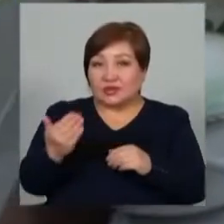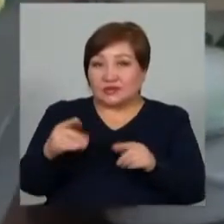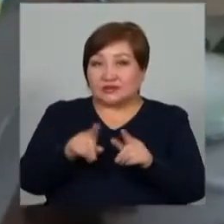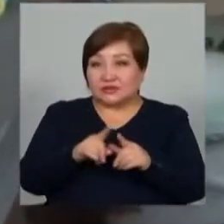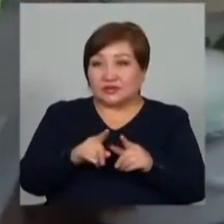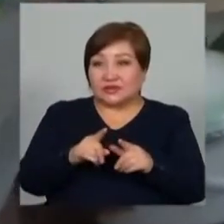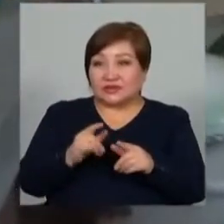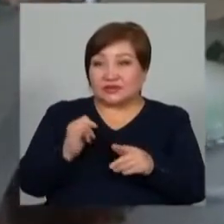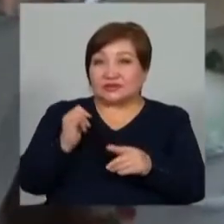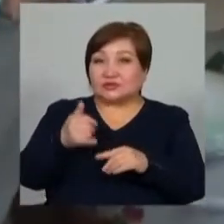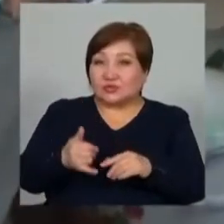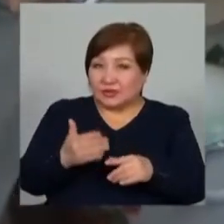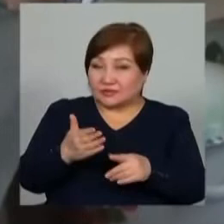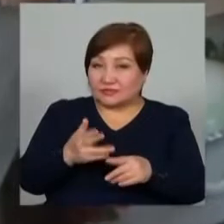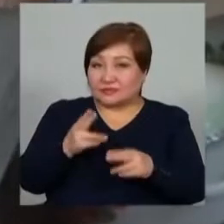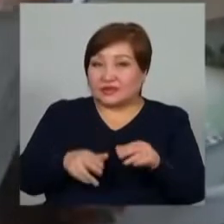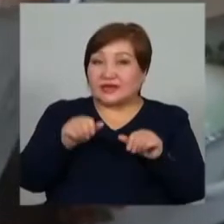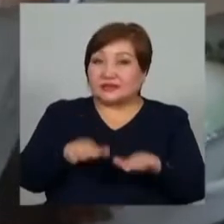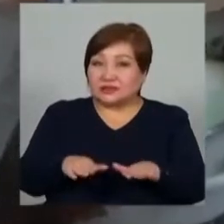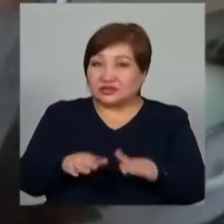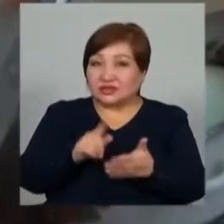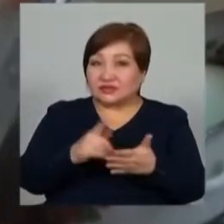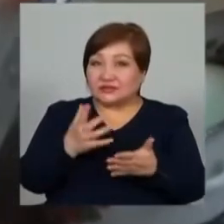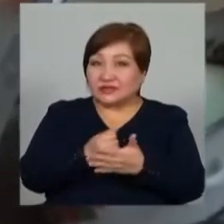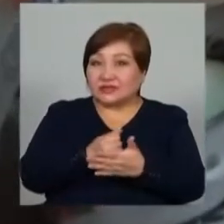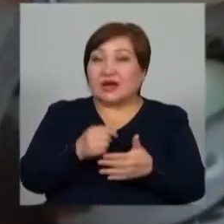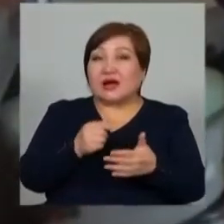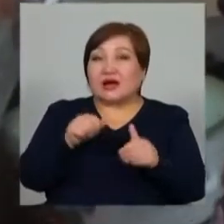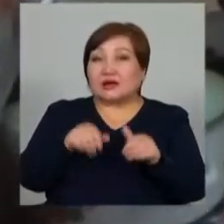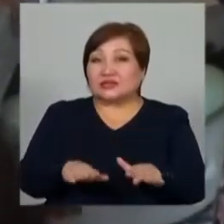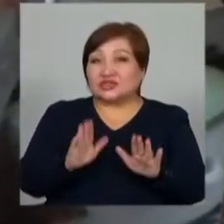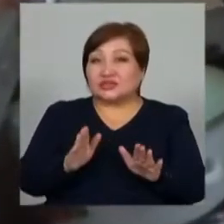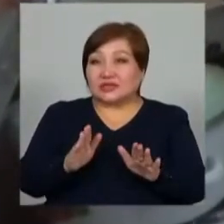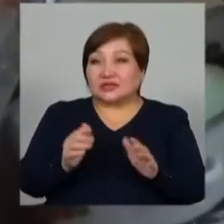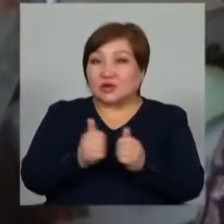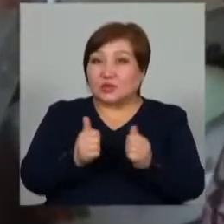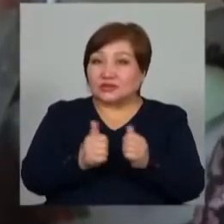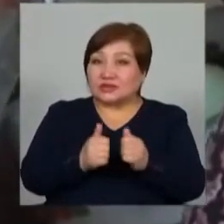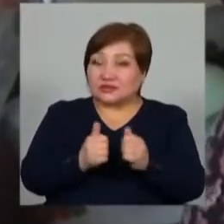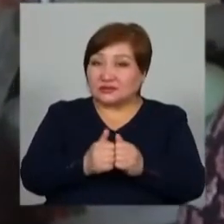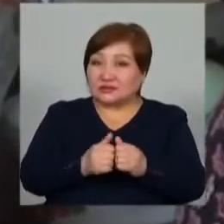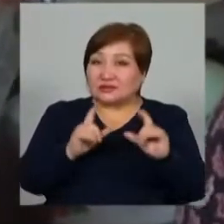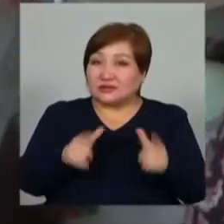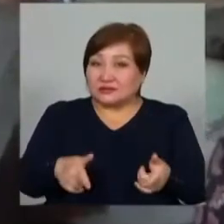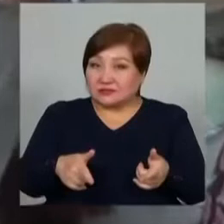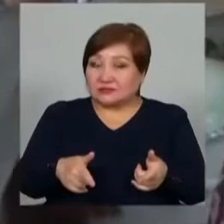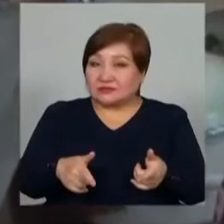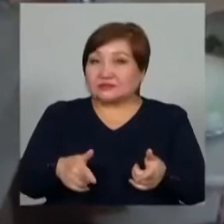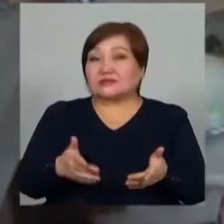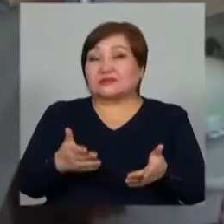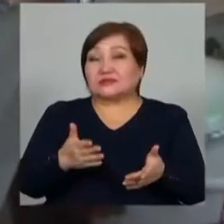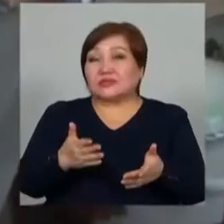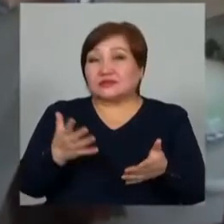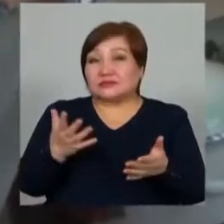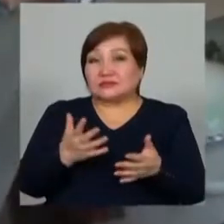үшін разрешение алу керек қой, газкадан. А газка разрешение тек көршілердің несімен разрешениесімен